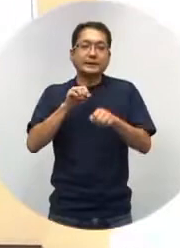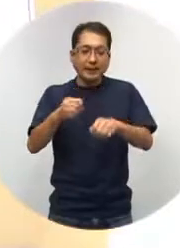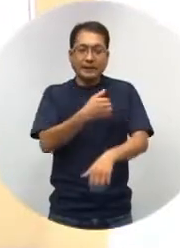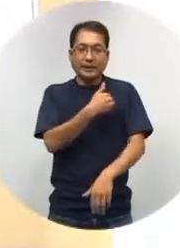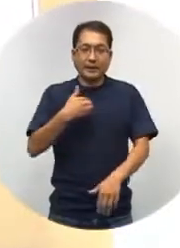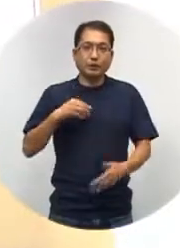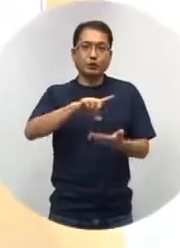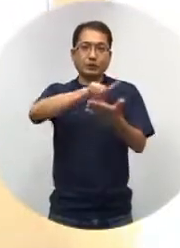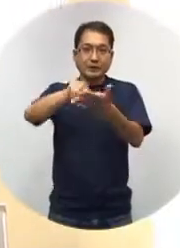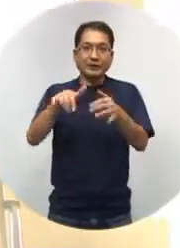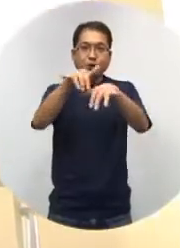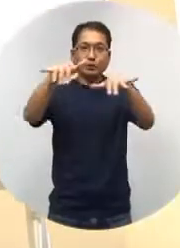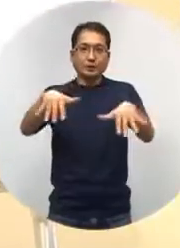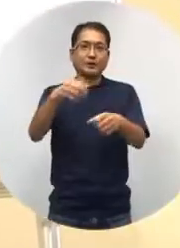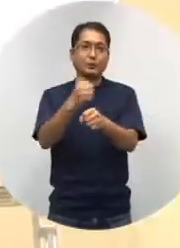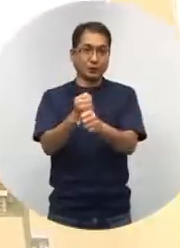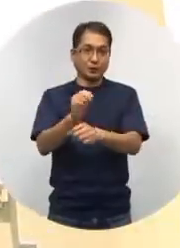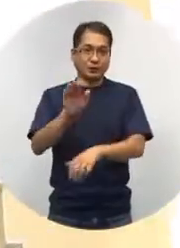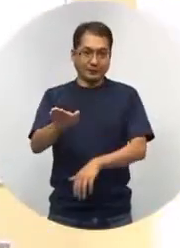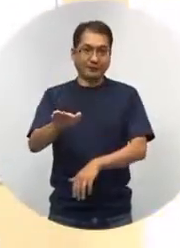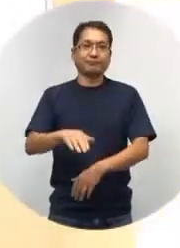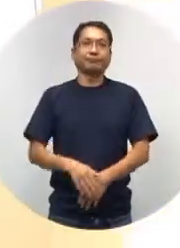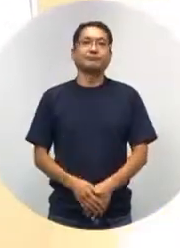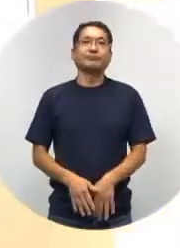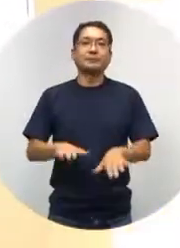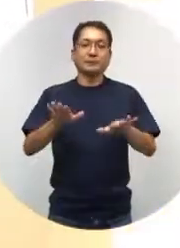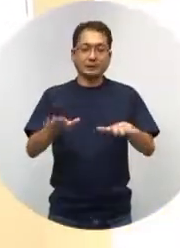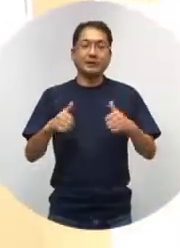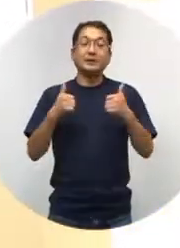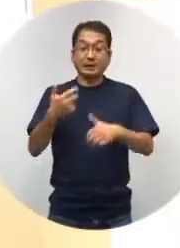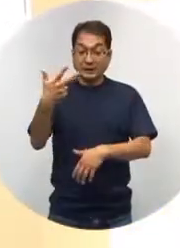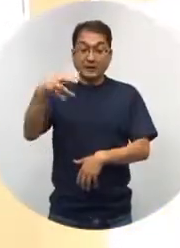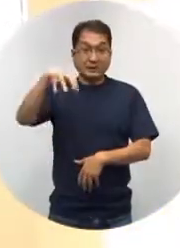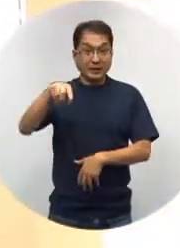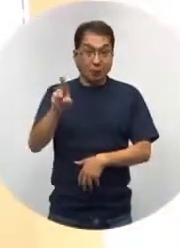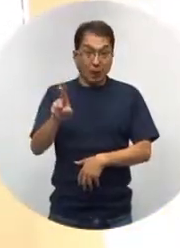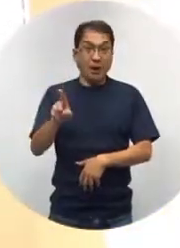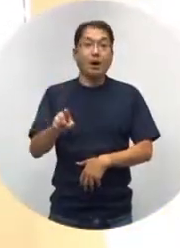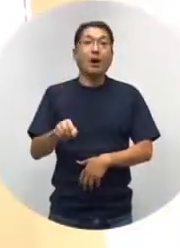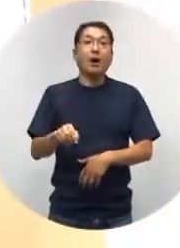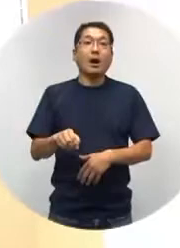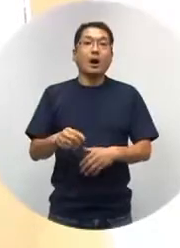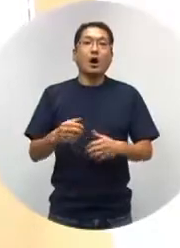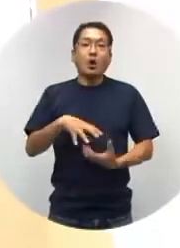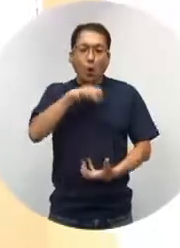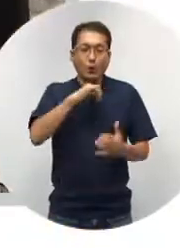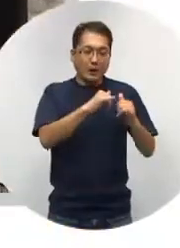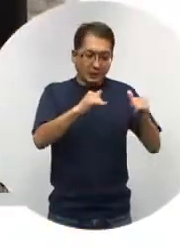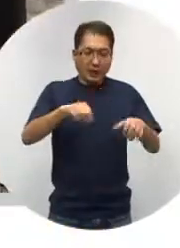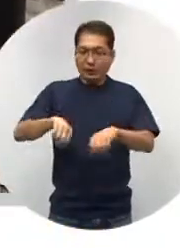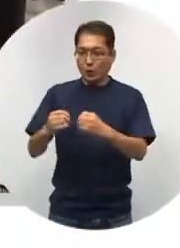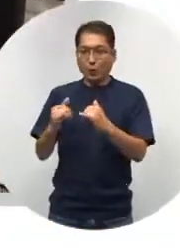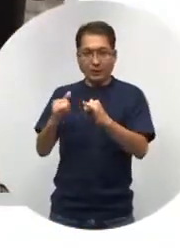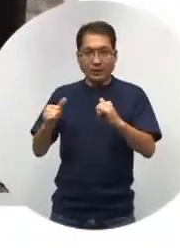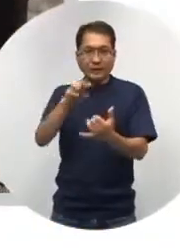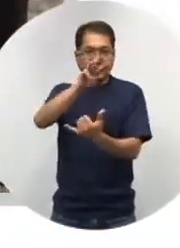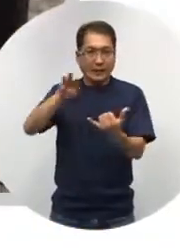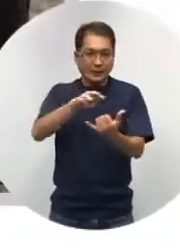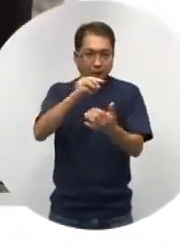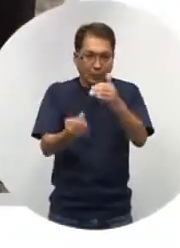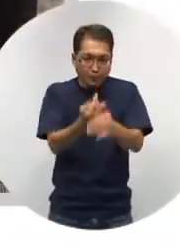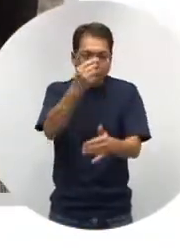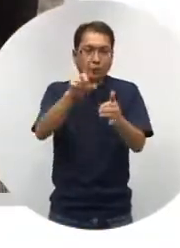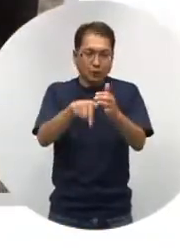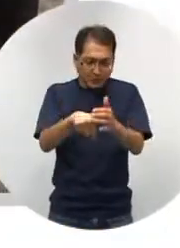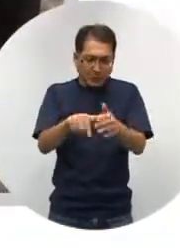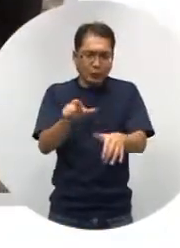組織づくり。現在、茅ヶ崎市では高齢者や障害者など災害時に特に支援